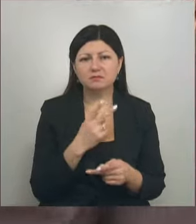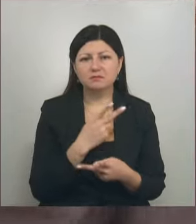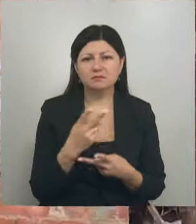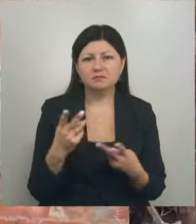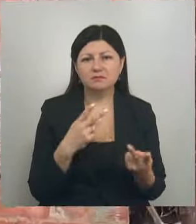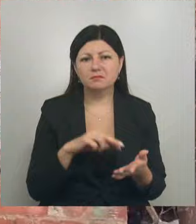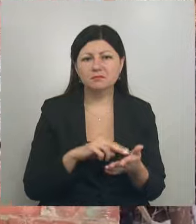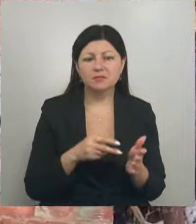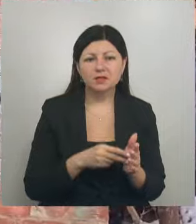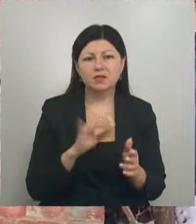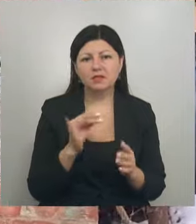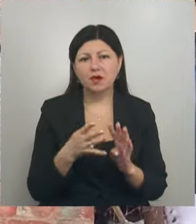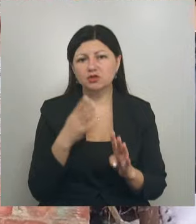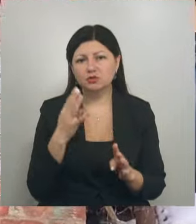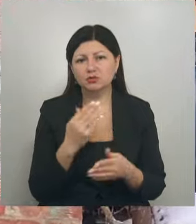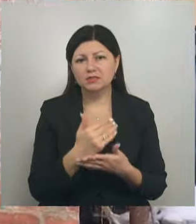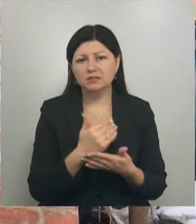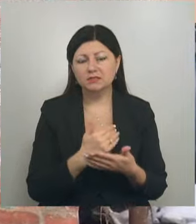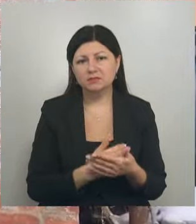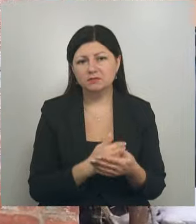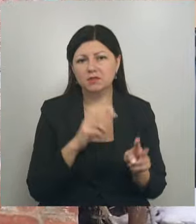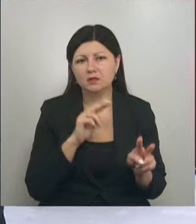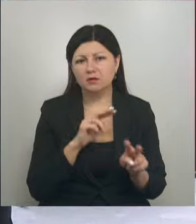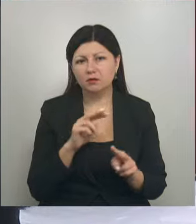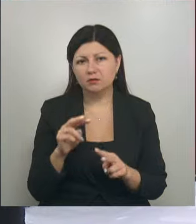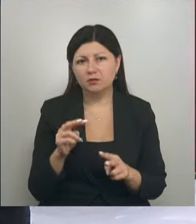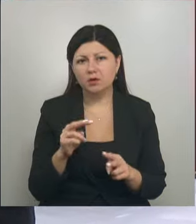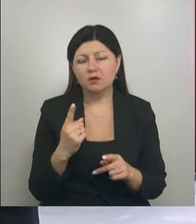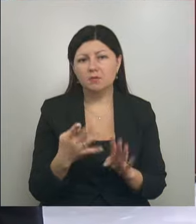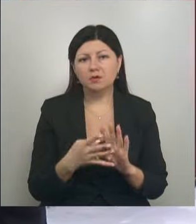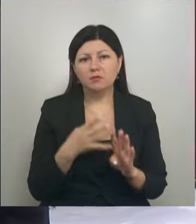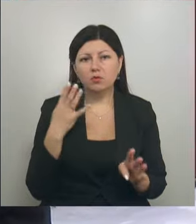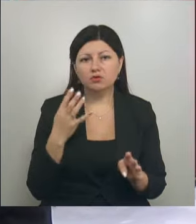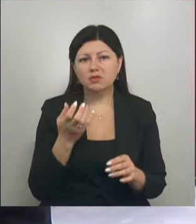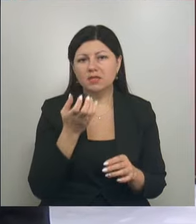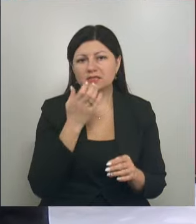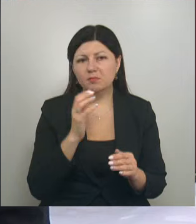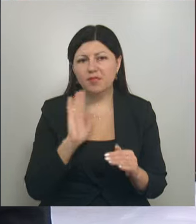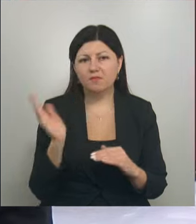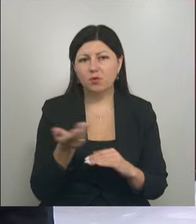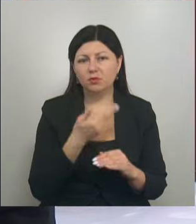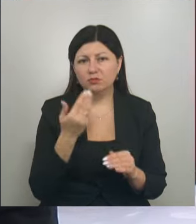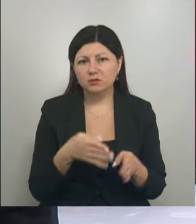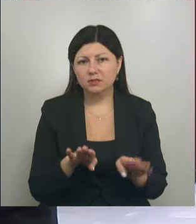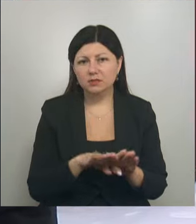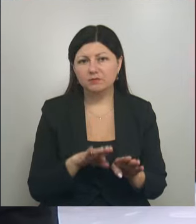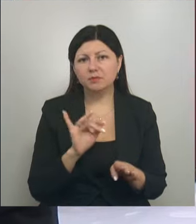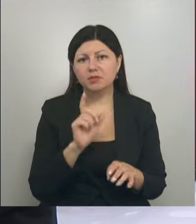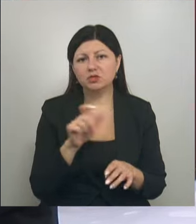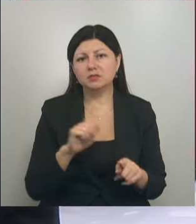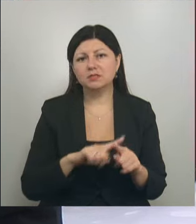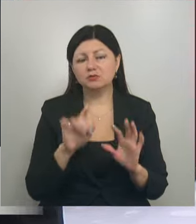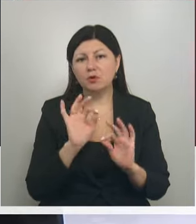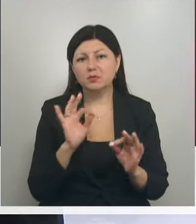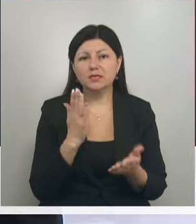разработали план и очередность действий. Ситуацию держат на контроле. В первую очередь закрываем тепловой контур. И жителям сразу объясняем,